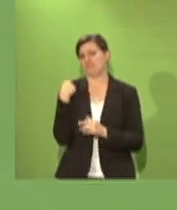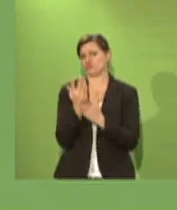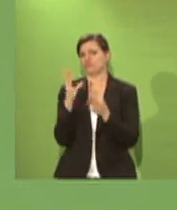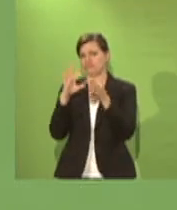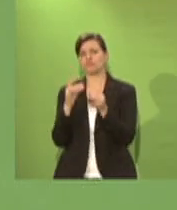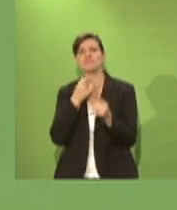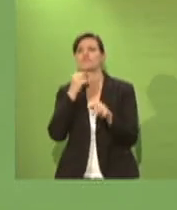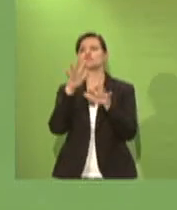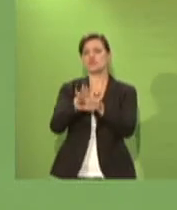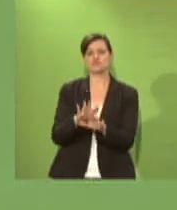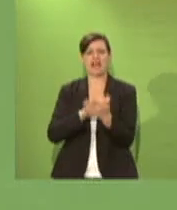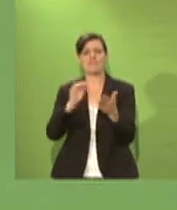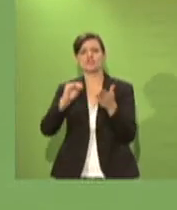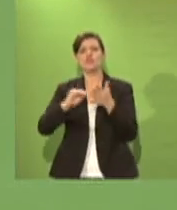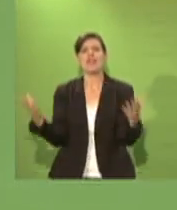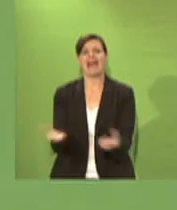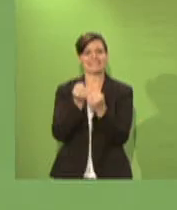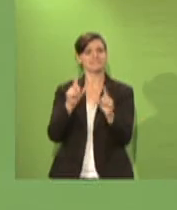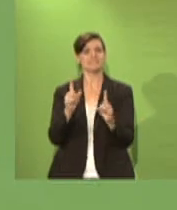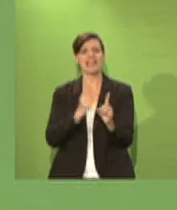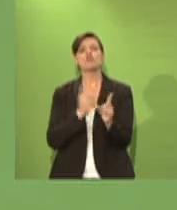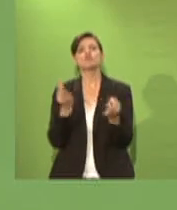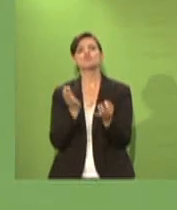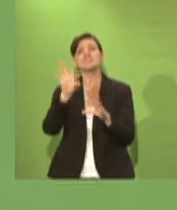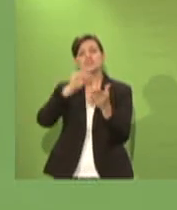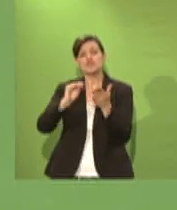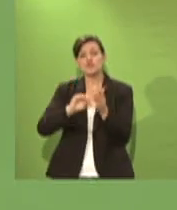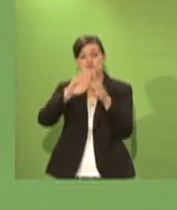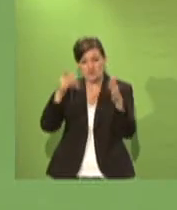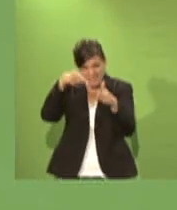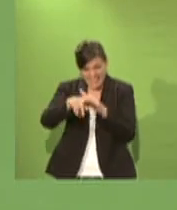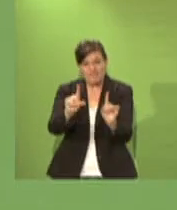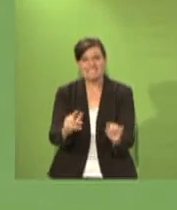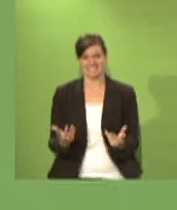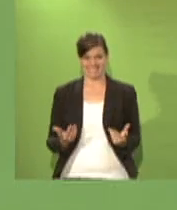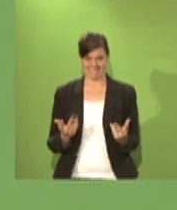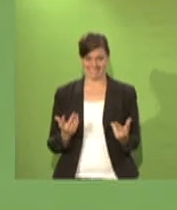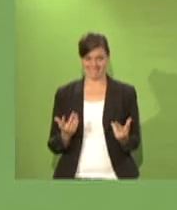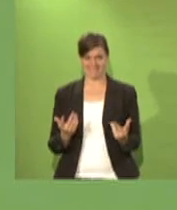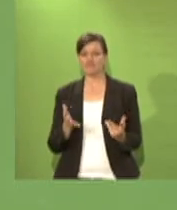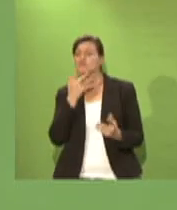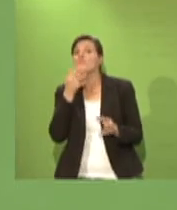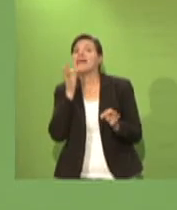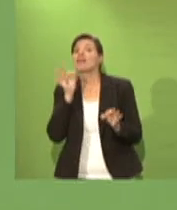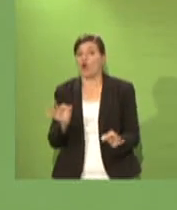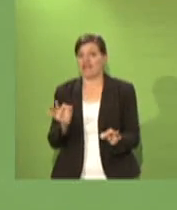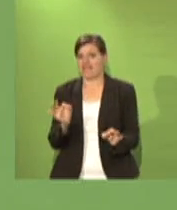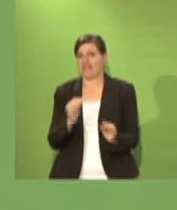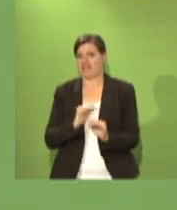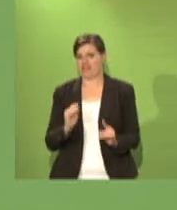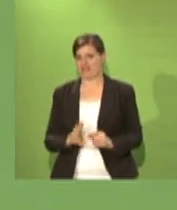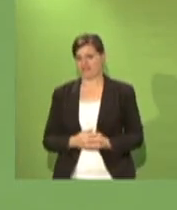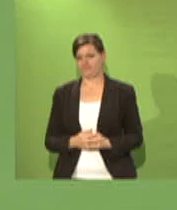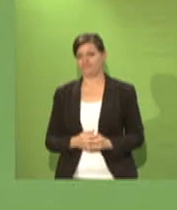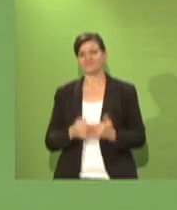da wird eine Schule gerettet, sondern uns geht es ja auch darum, was ist denn in dieser Schule drin? Und da will ich es noch konkreter machen. Wir haben